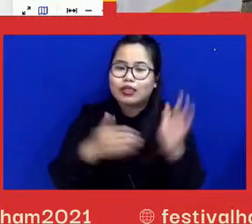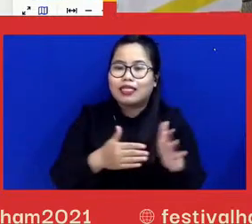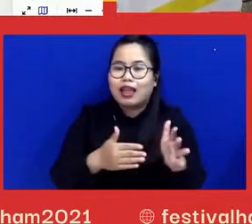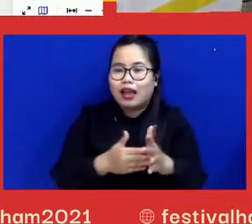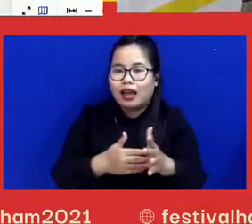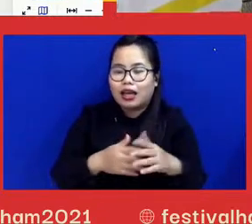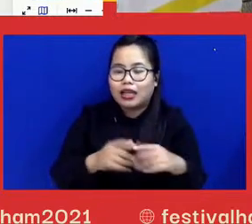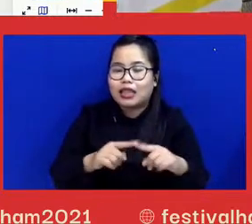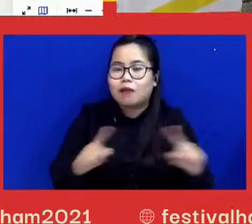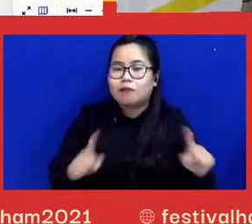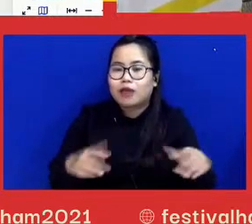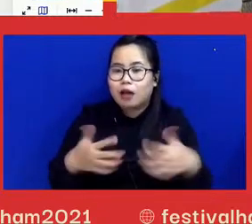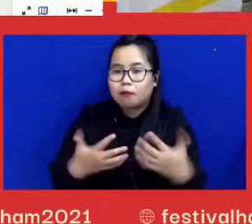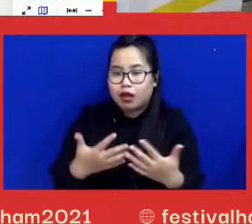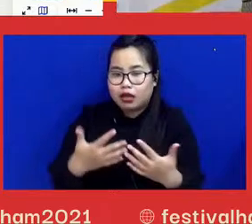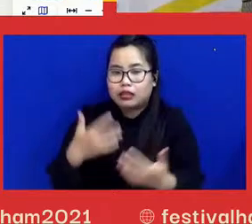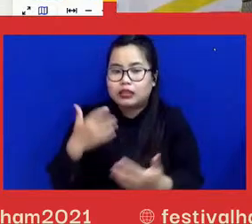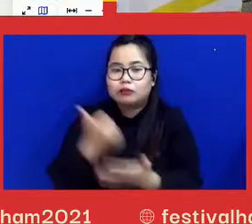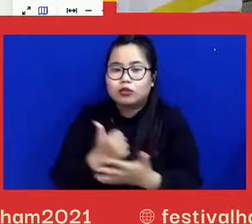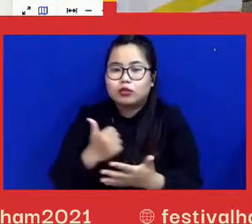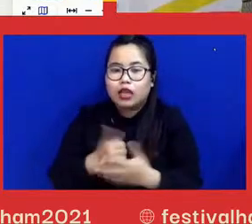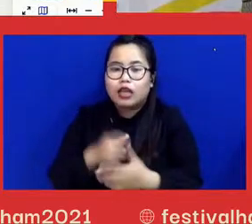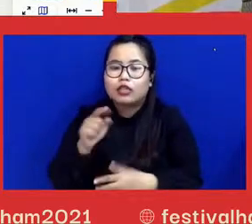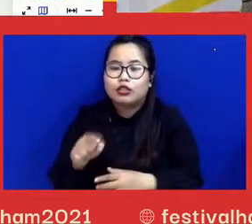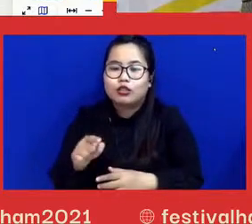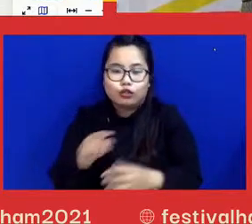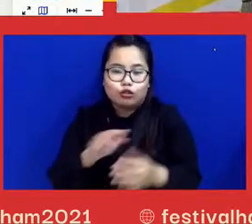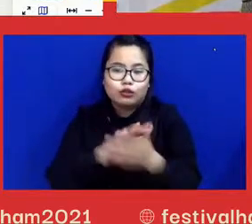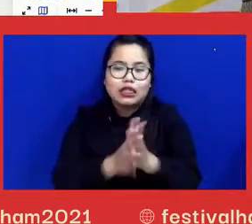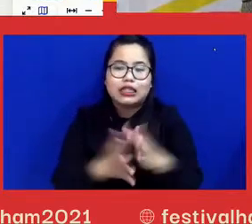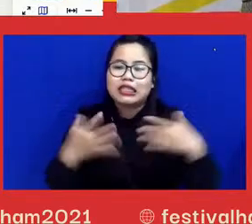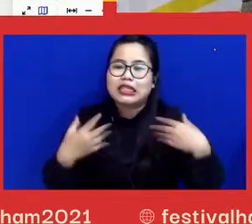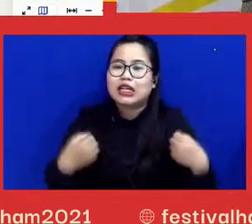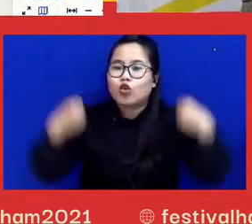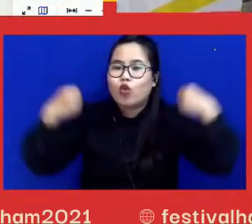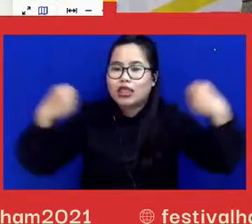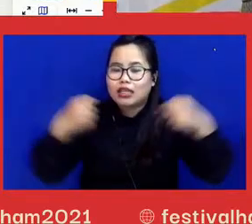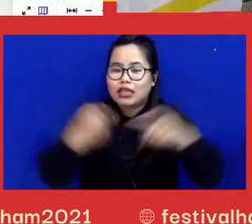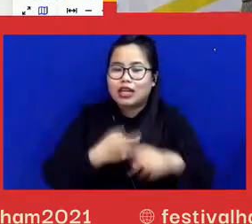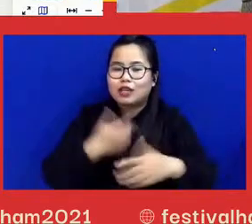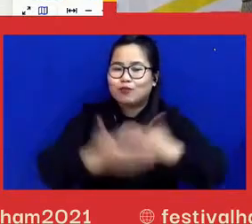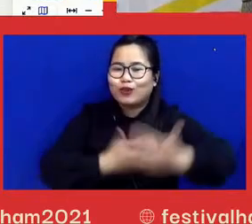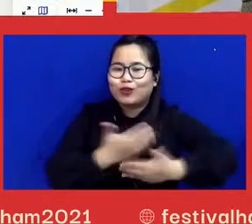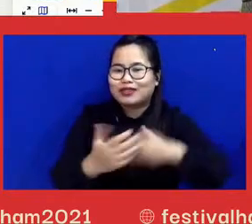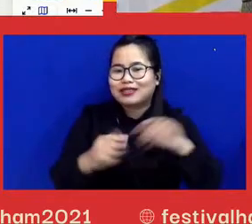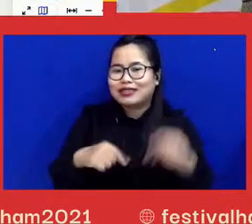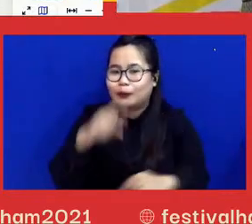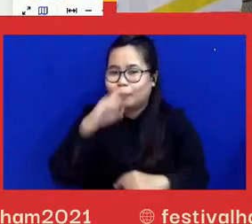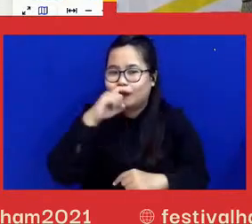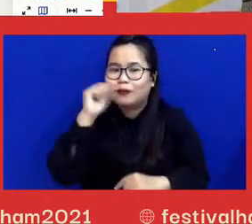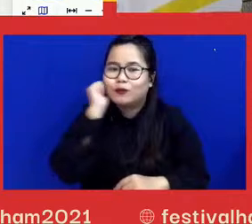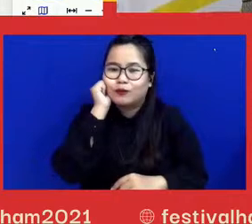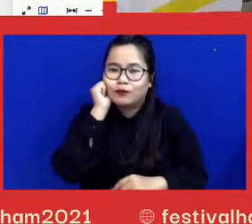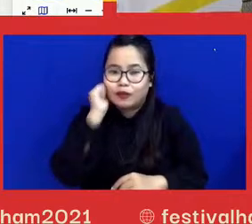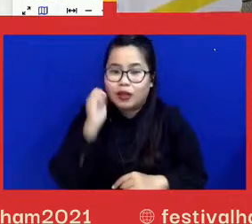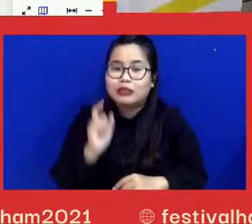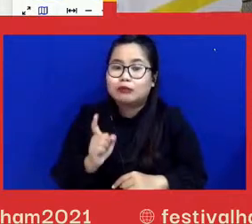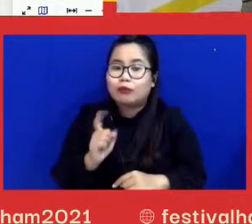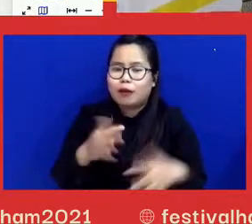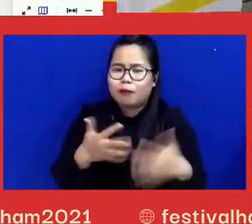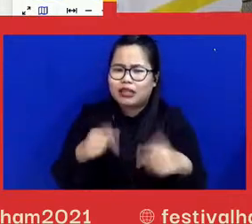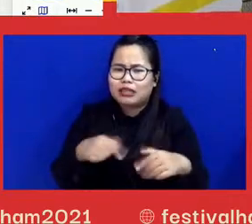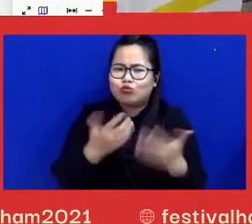tapi seharusnya itu juga yang menjadi kekuatan dari proses ini Bapak Ibu. Memang jadinya lama